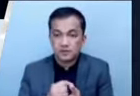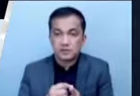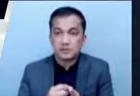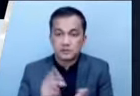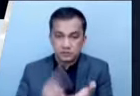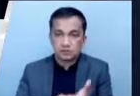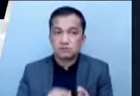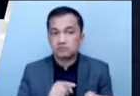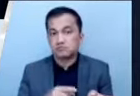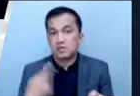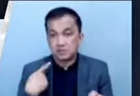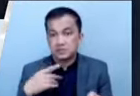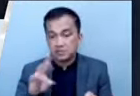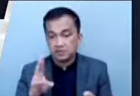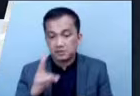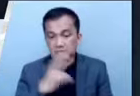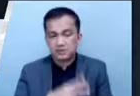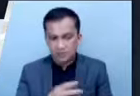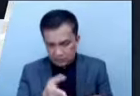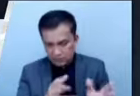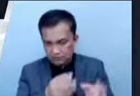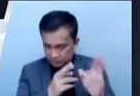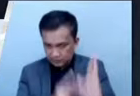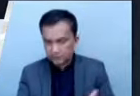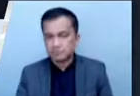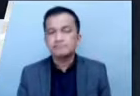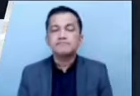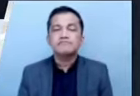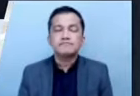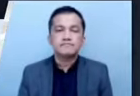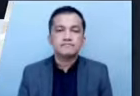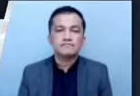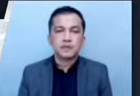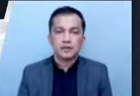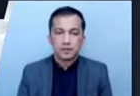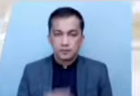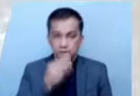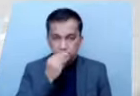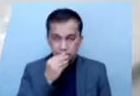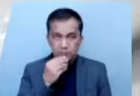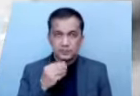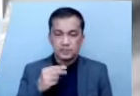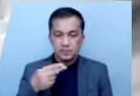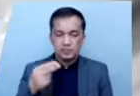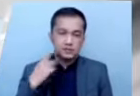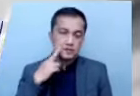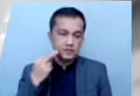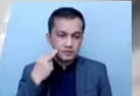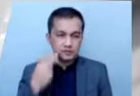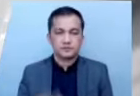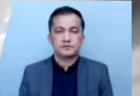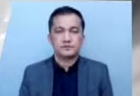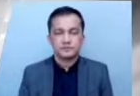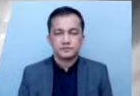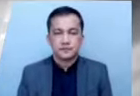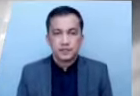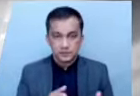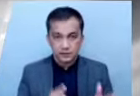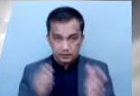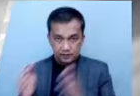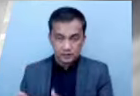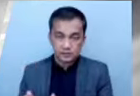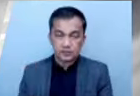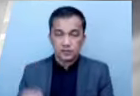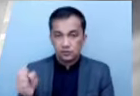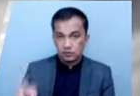let's respect that. Hindi raw muna magbibigay ng pahayag sa issue si Ontiveros. Samantala, inutos ng isang judge